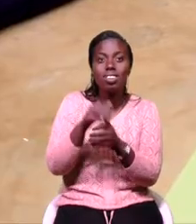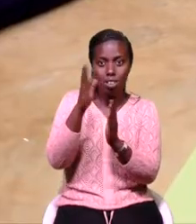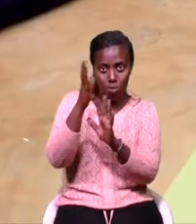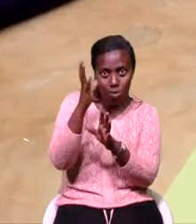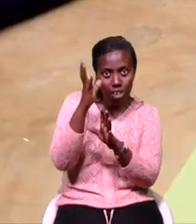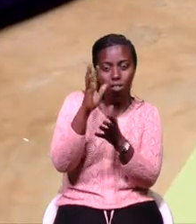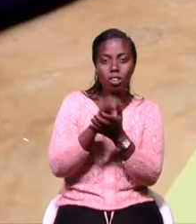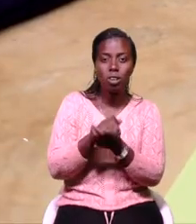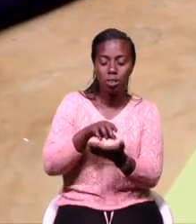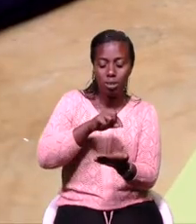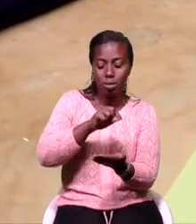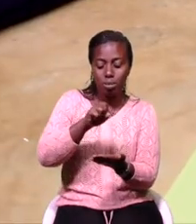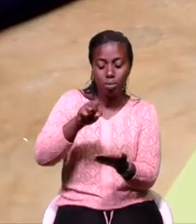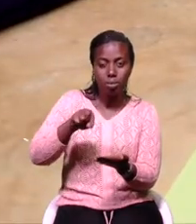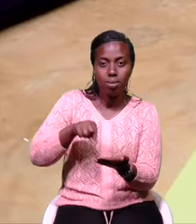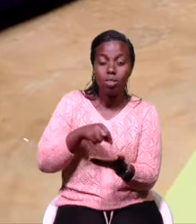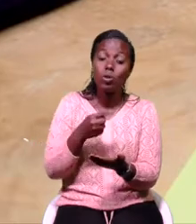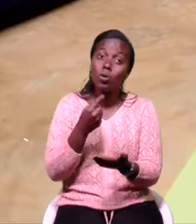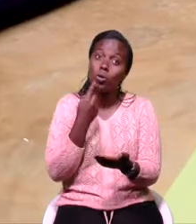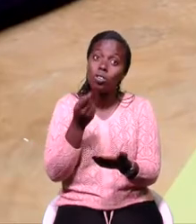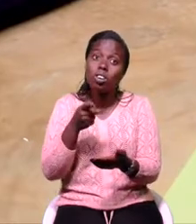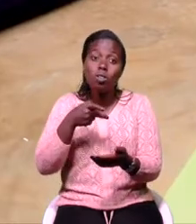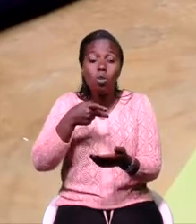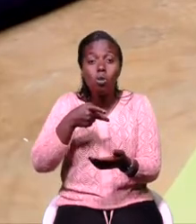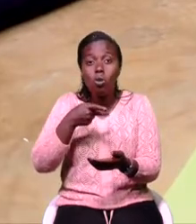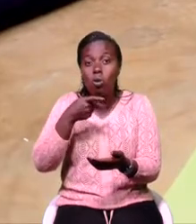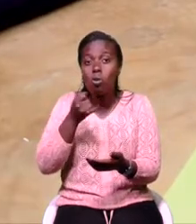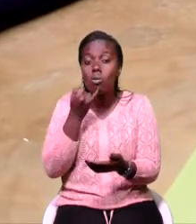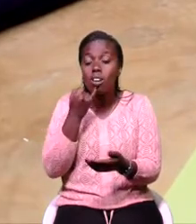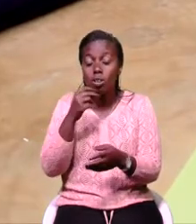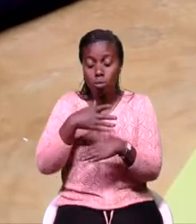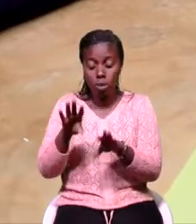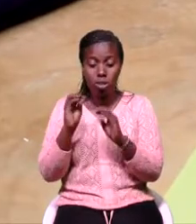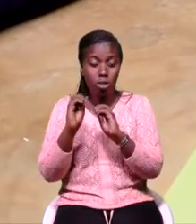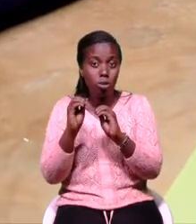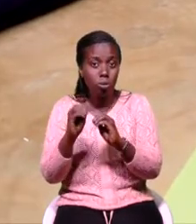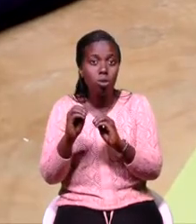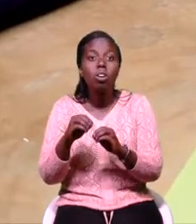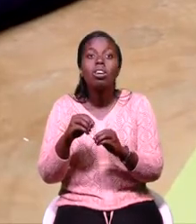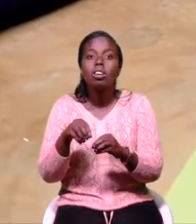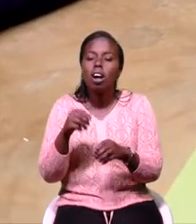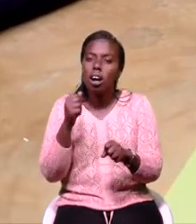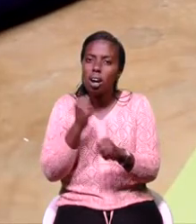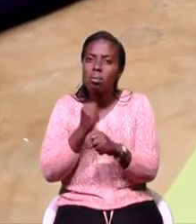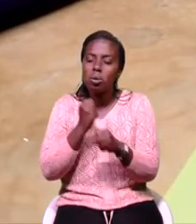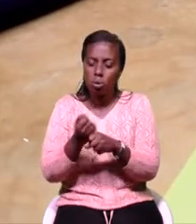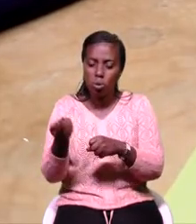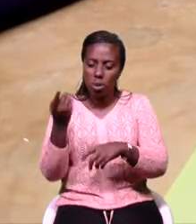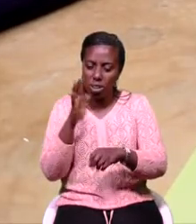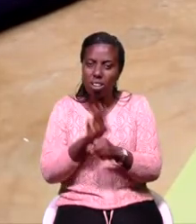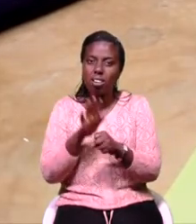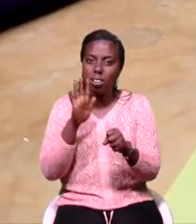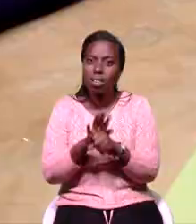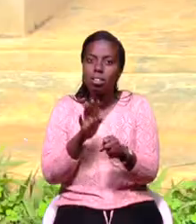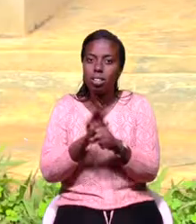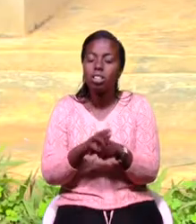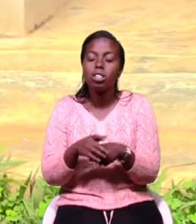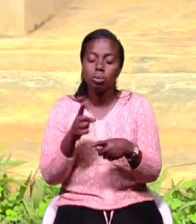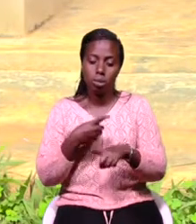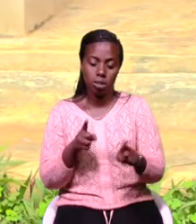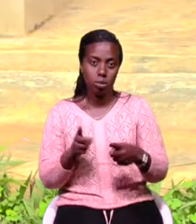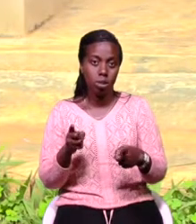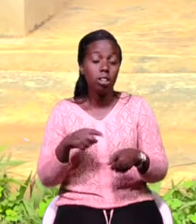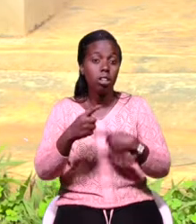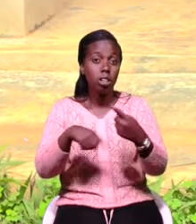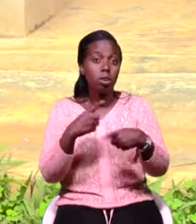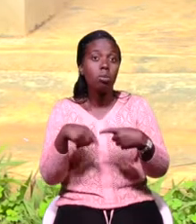bravo ni ukuvuga ngo umwana iyo umaze kumutoza utwo tuntu adukora inshuro nyinshi bigiye bitandukanye Aya